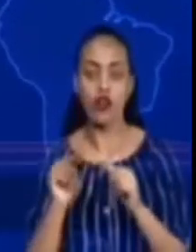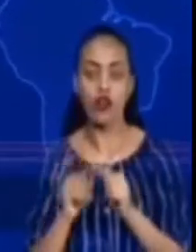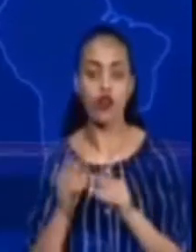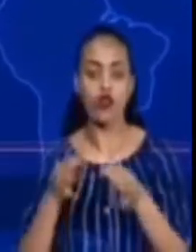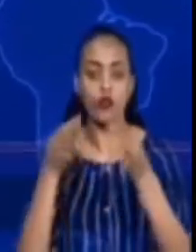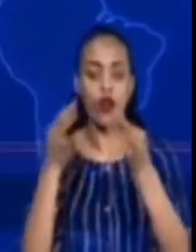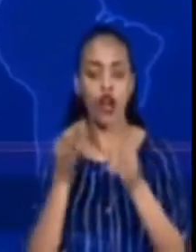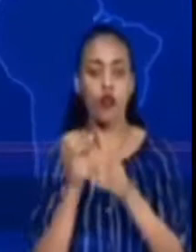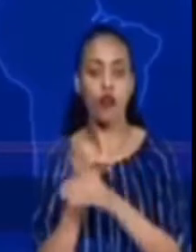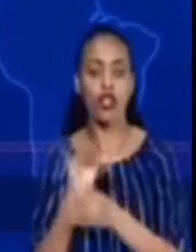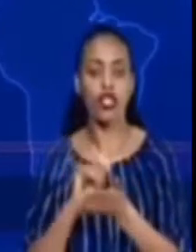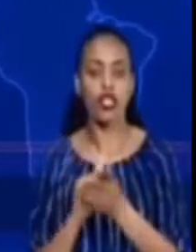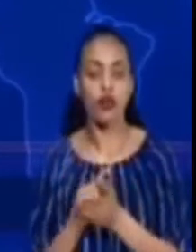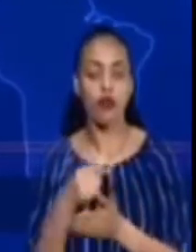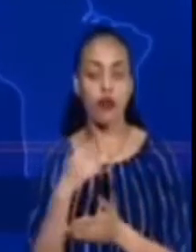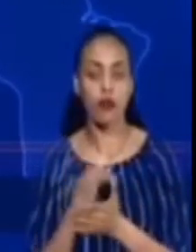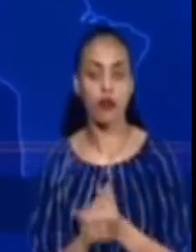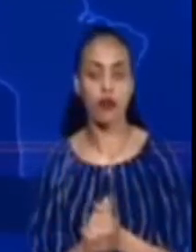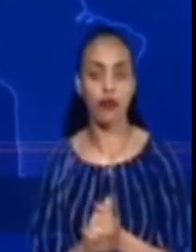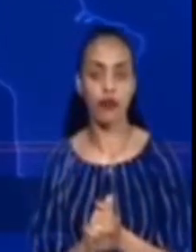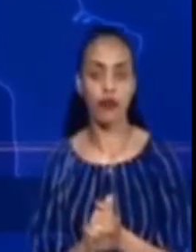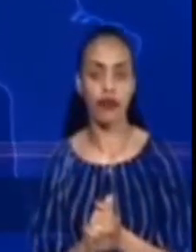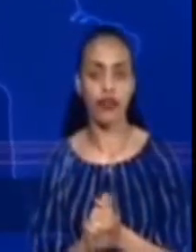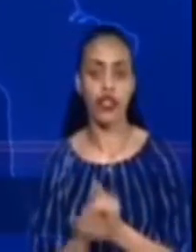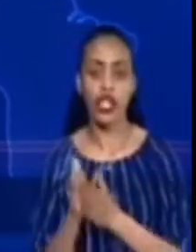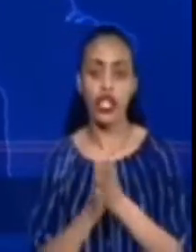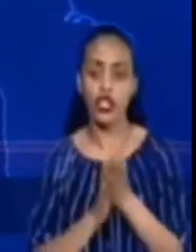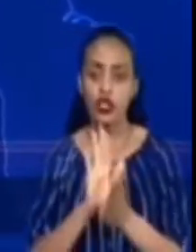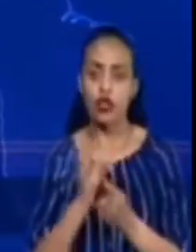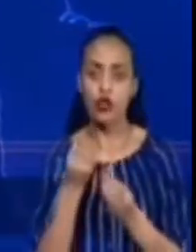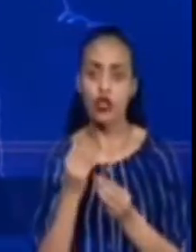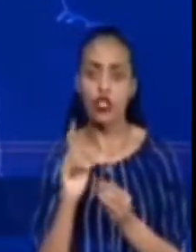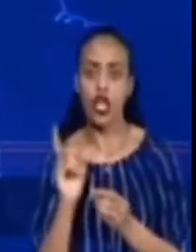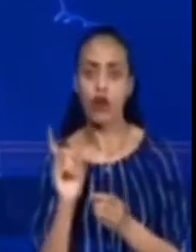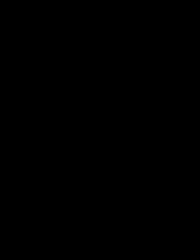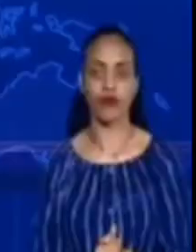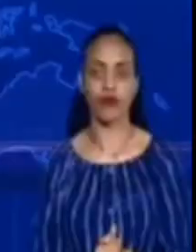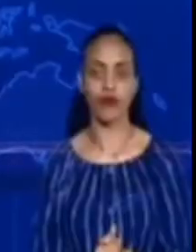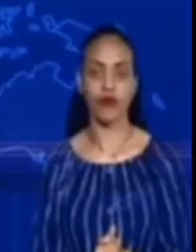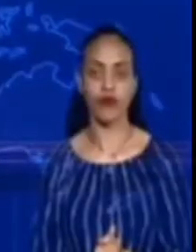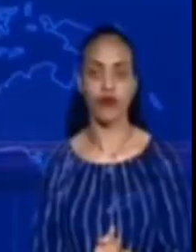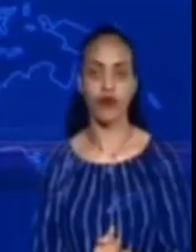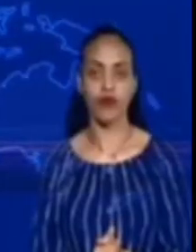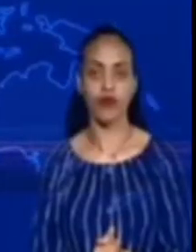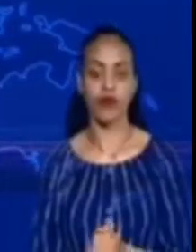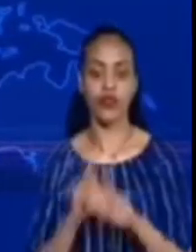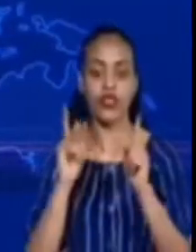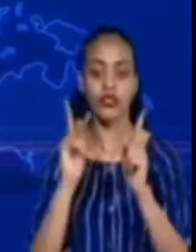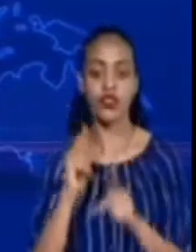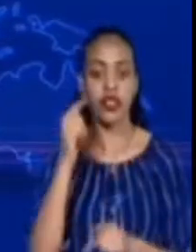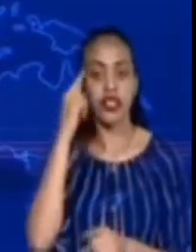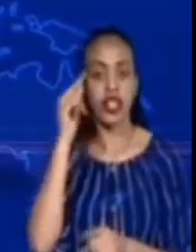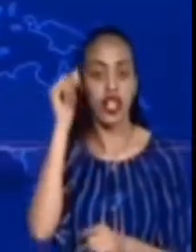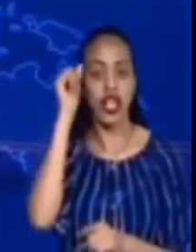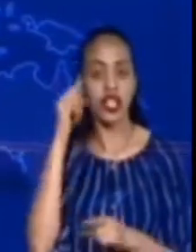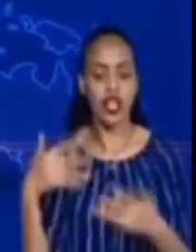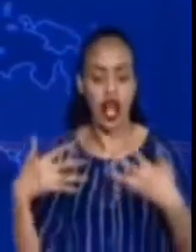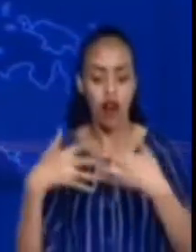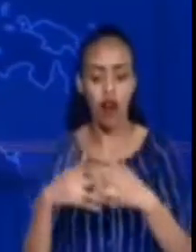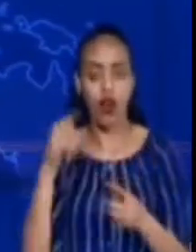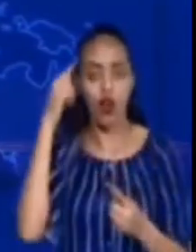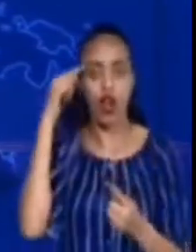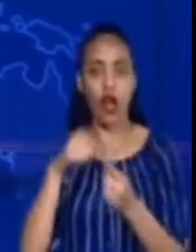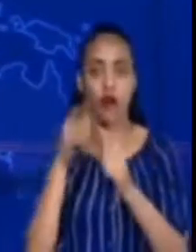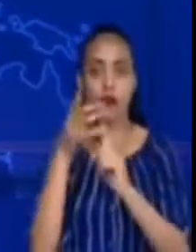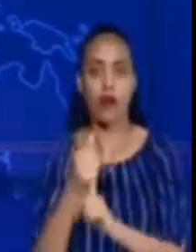ይበልጣል ሁለተኛ በለምድ ይበልጣል ሶስተኛ በውቀት ይበልጣል አራተኛ በስልጣን ይበልጣል በቤተክርስቲያን